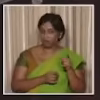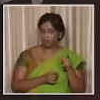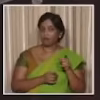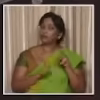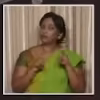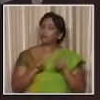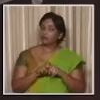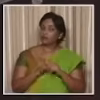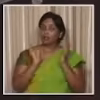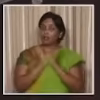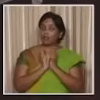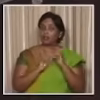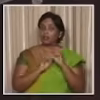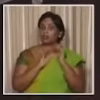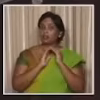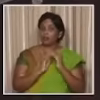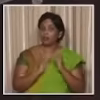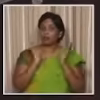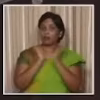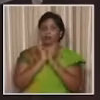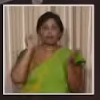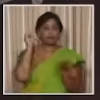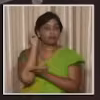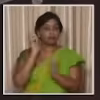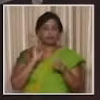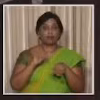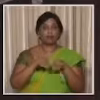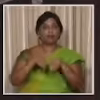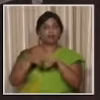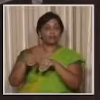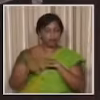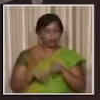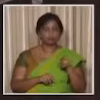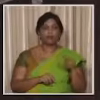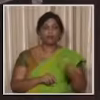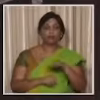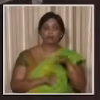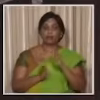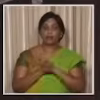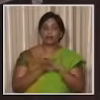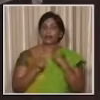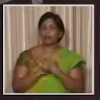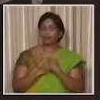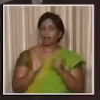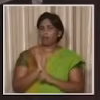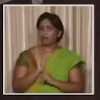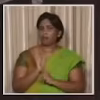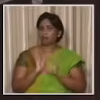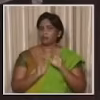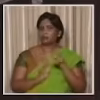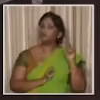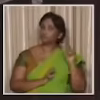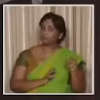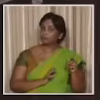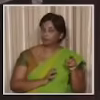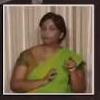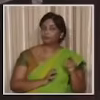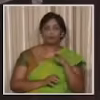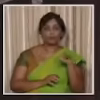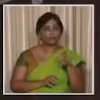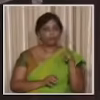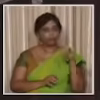ඒ වගේම වනජීවි දෙපාර්තමේන්තුවේ ගස් කපන්න නෙවෙයි මං කියන්නේ වගා කරන ලද ඉඩම් හෙක්ටයාර් ලක්ෂ ගණනක් තියෙනවා ඒ නිසා මේ